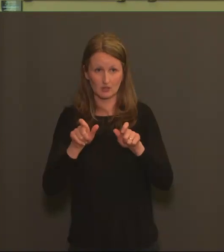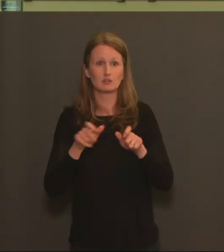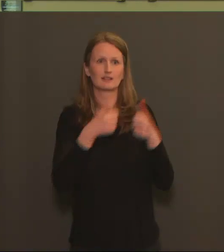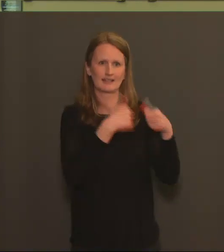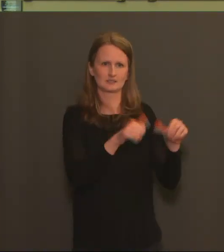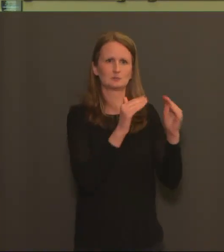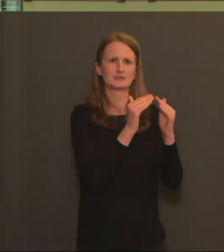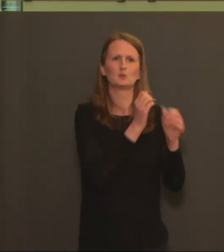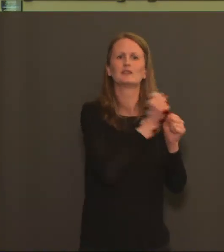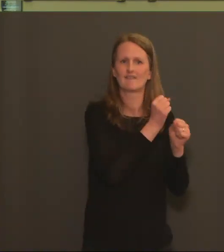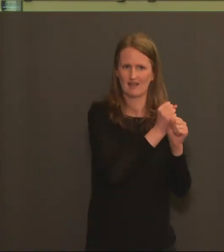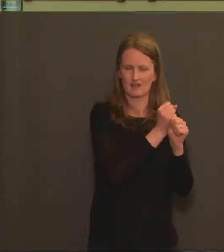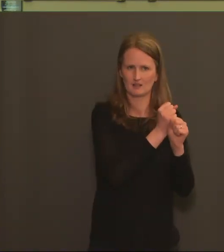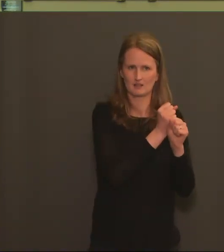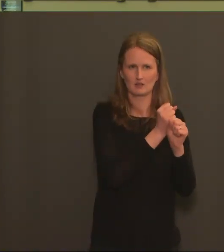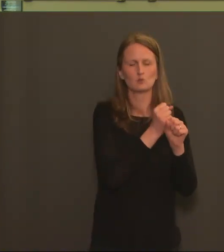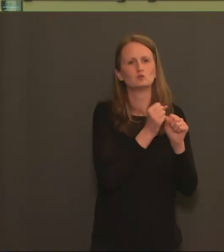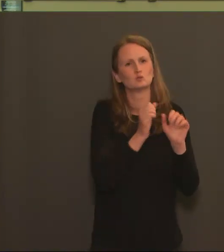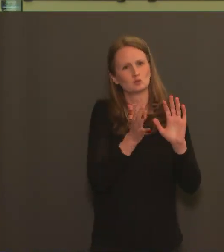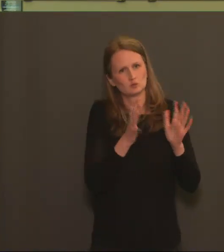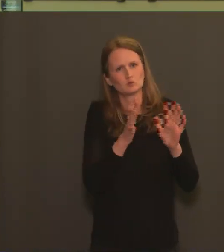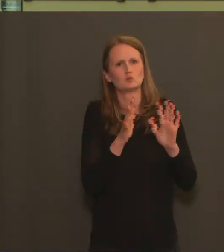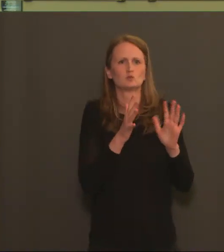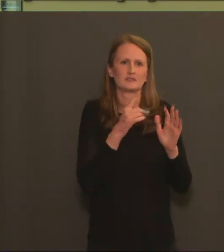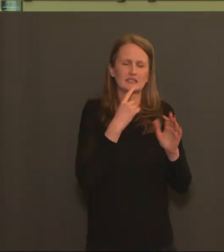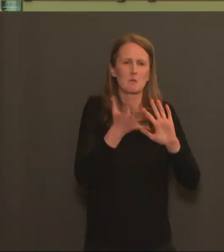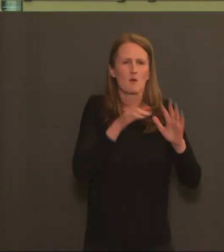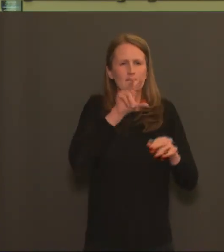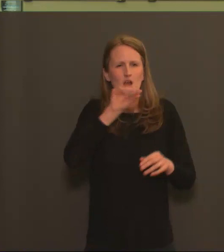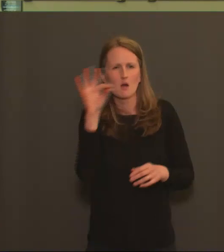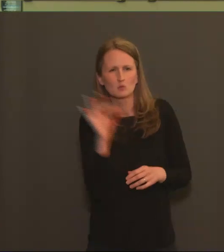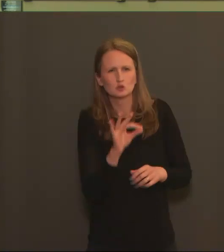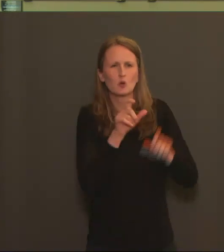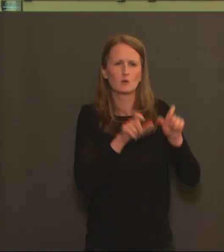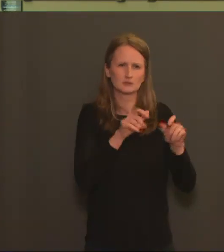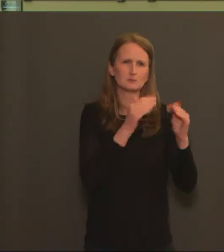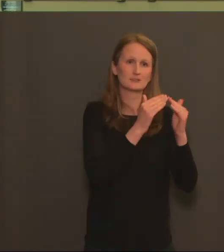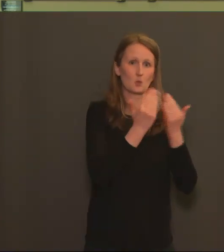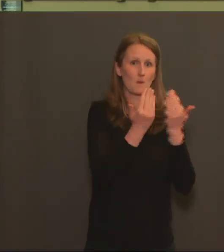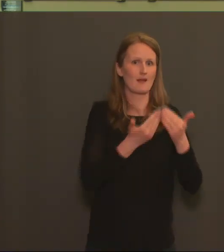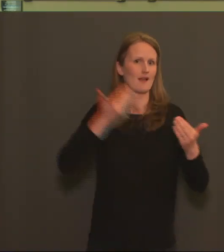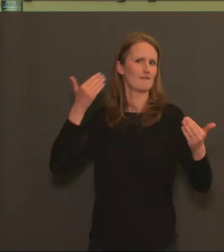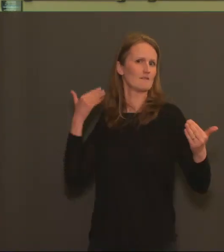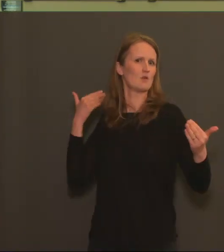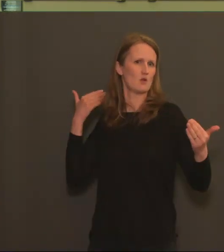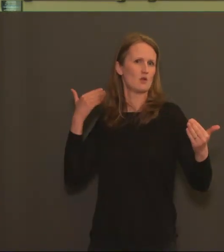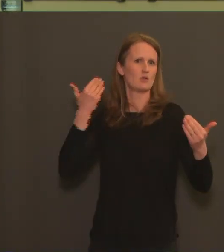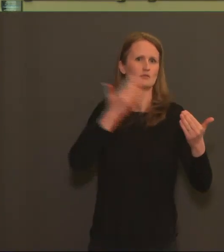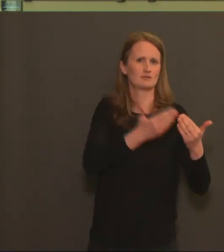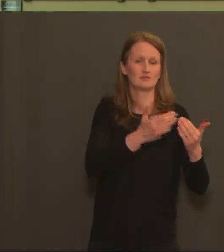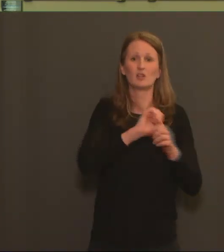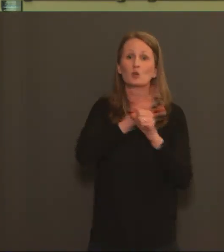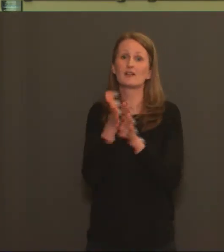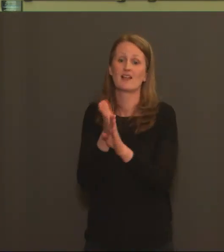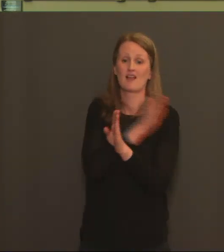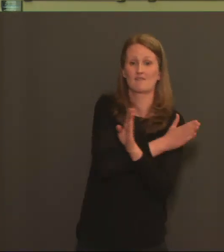peu près 20% de gens qui restent à la maison pour travailler plus qu'avant la pandémie. Il y a quelques semaines, entre